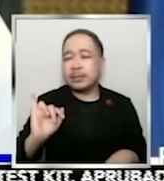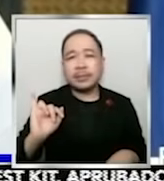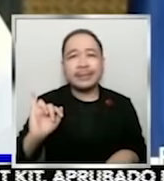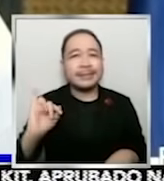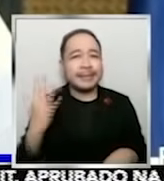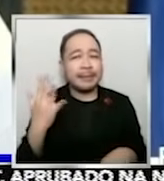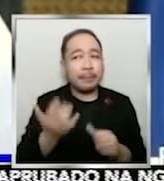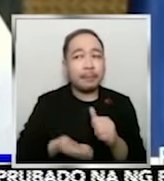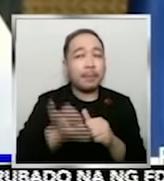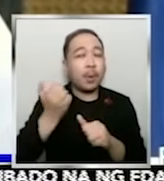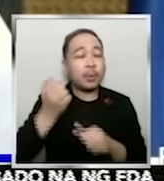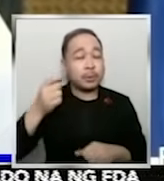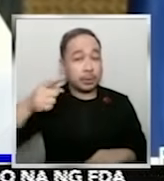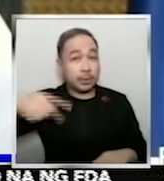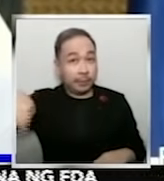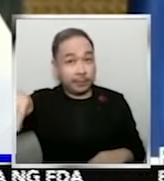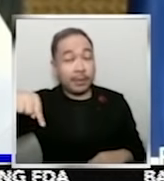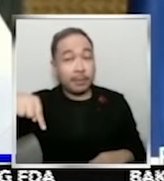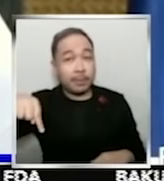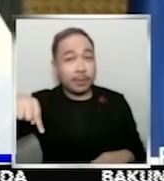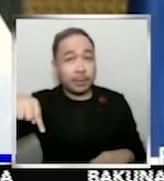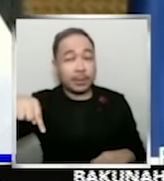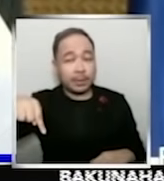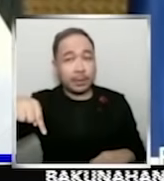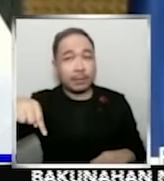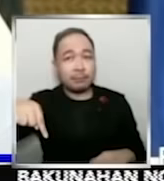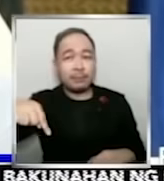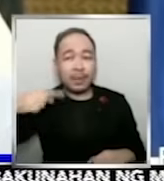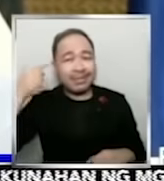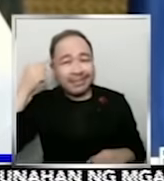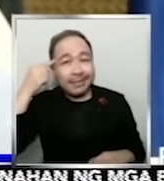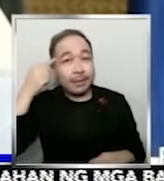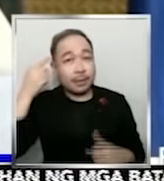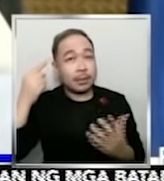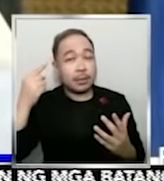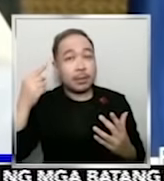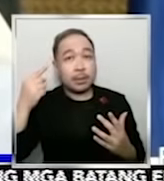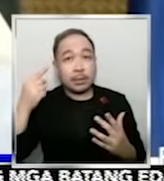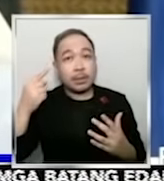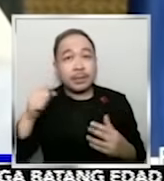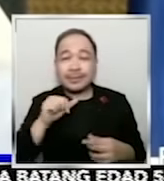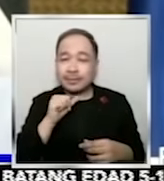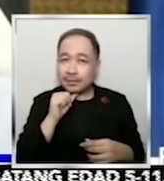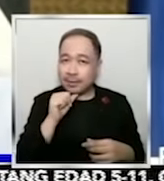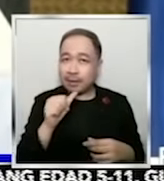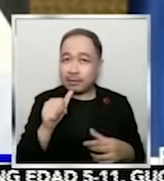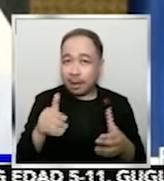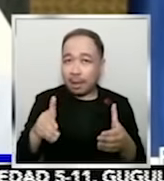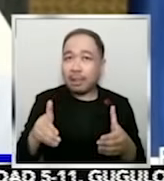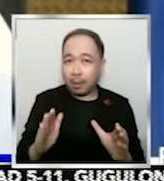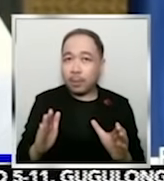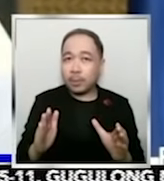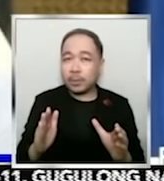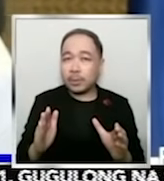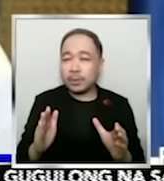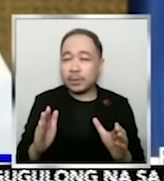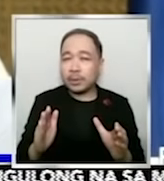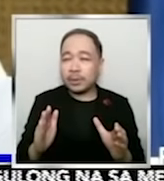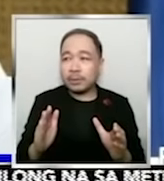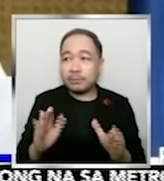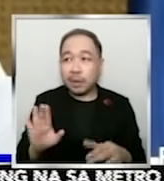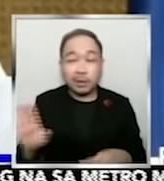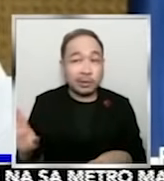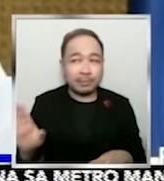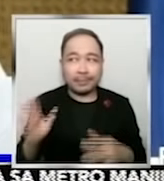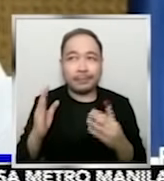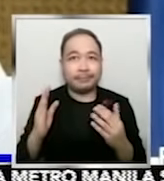is of the belief that it is not allowed by their, I don't know,